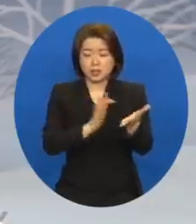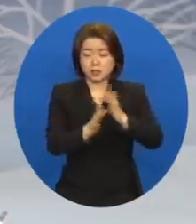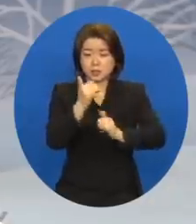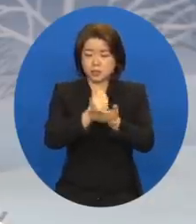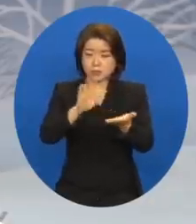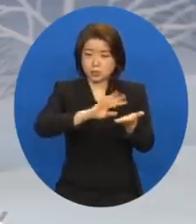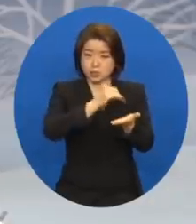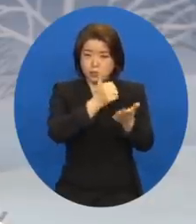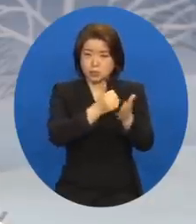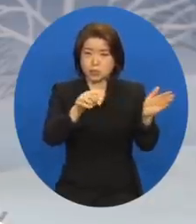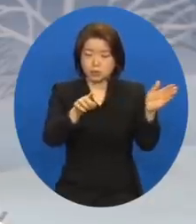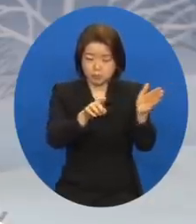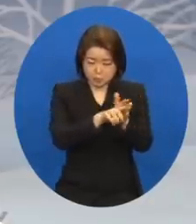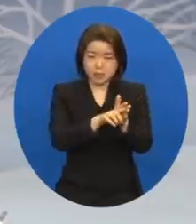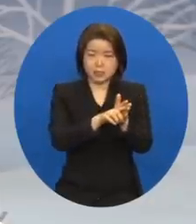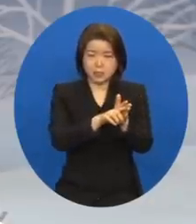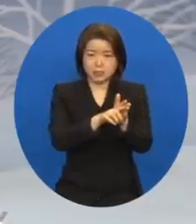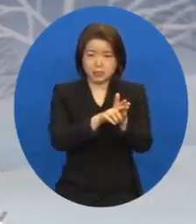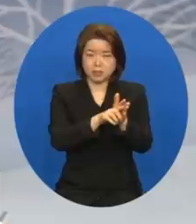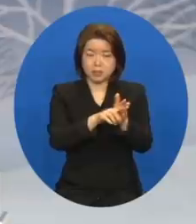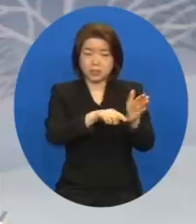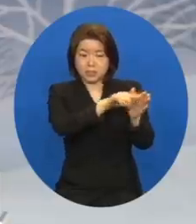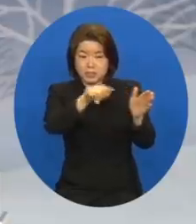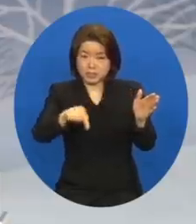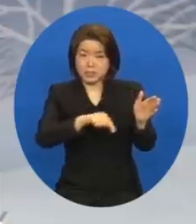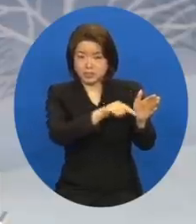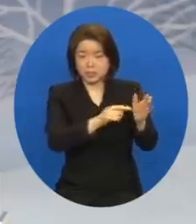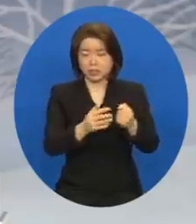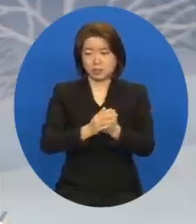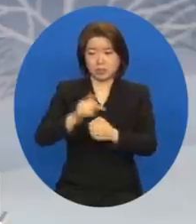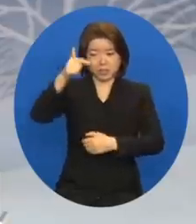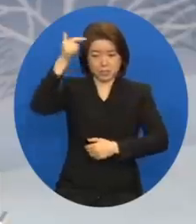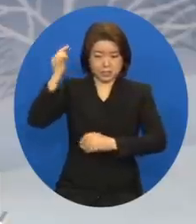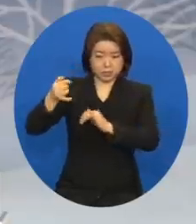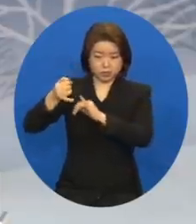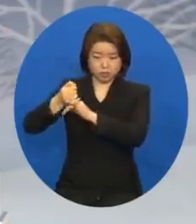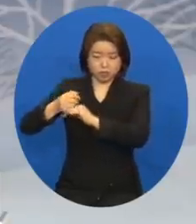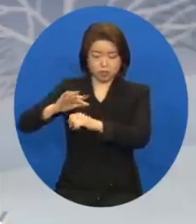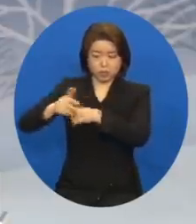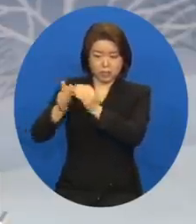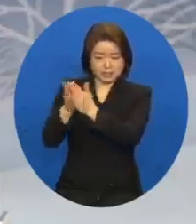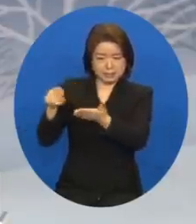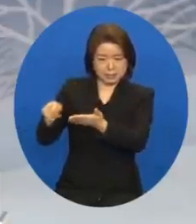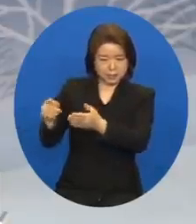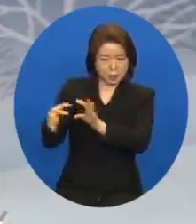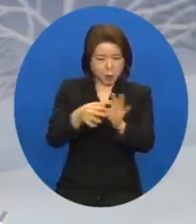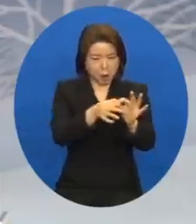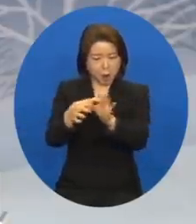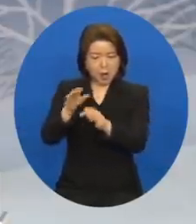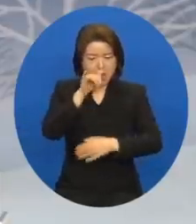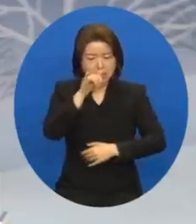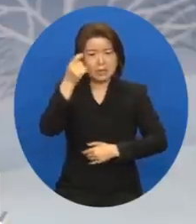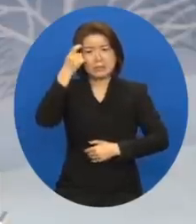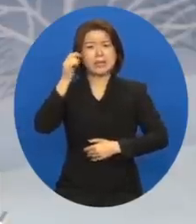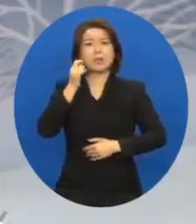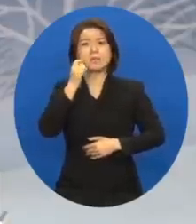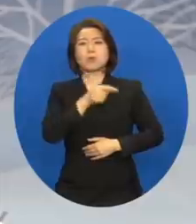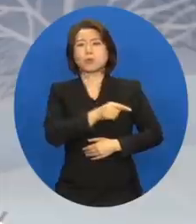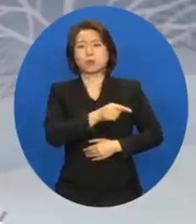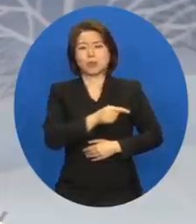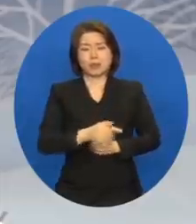믿는 그리스도인들이 구약 성경과 관련이 있을 것이라고는 전혀 생각하지 않았습니다.